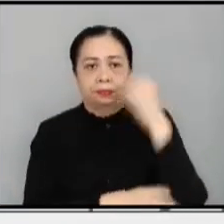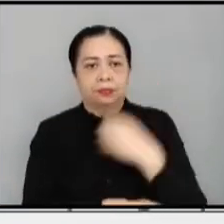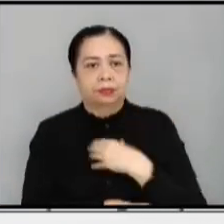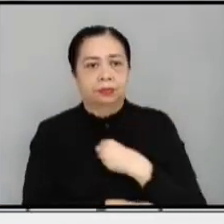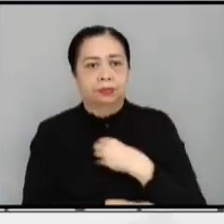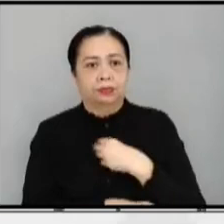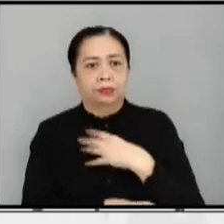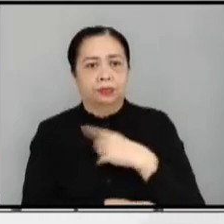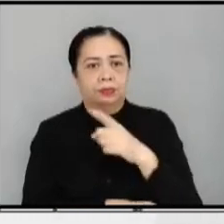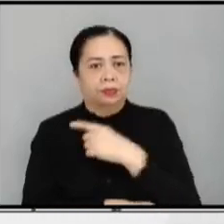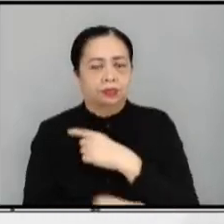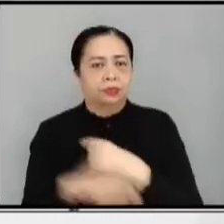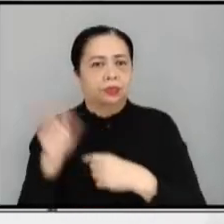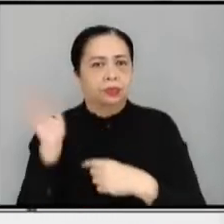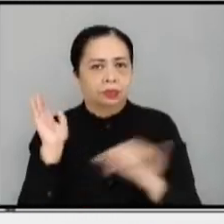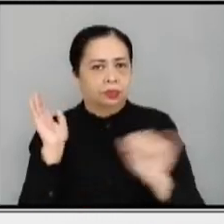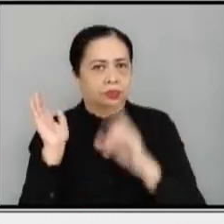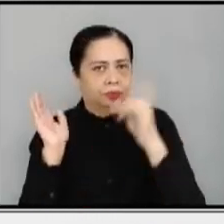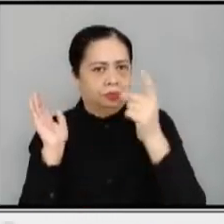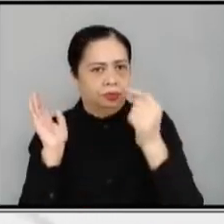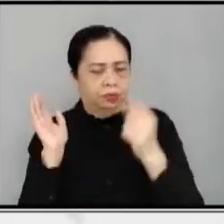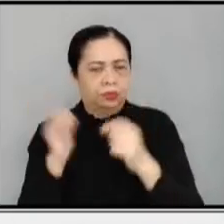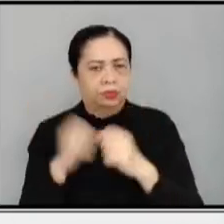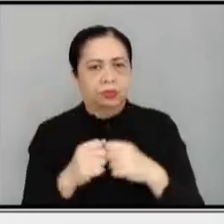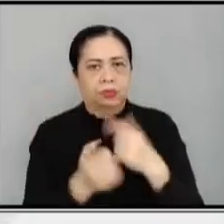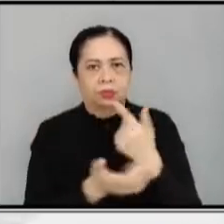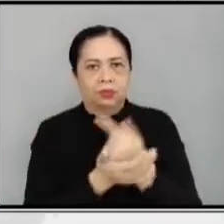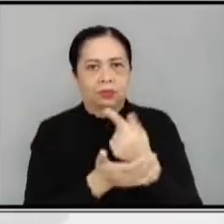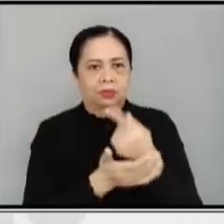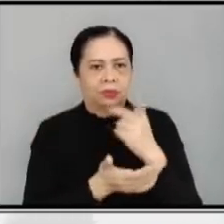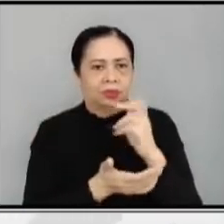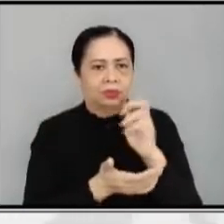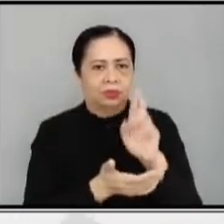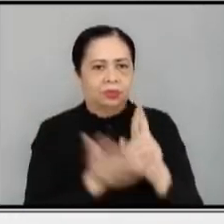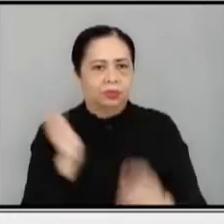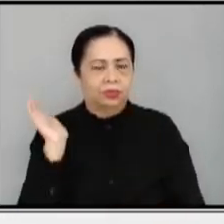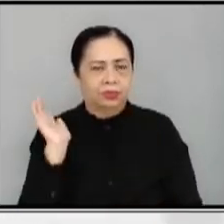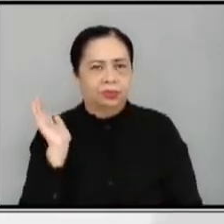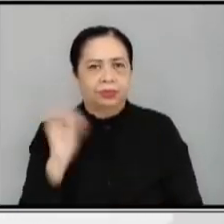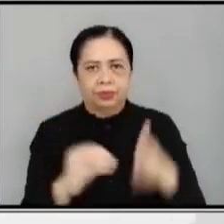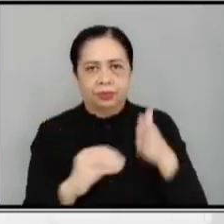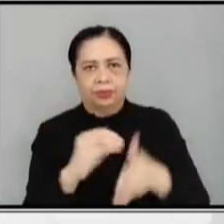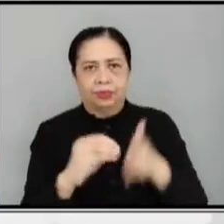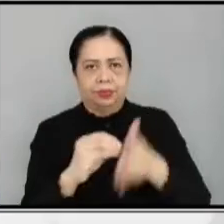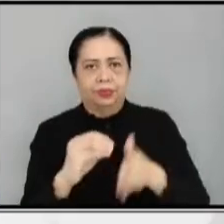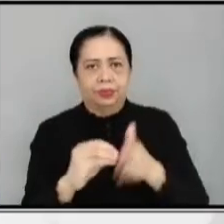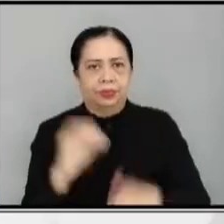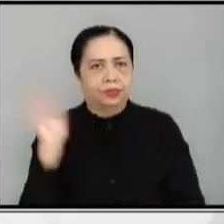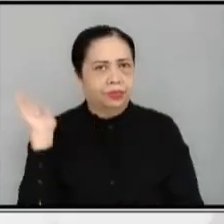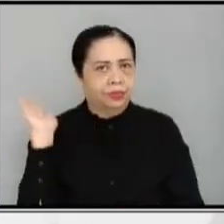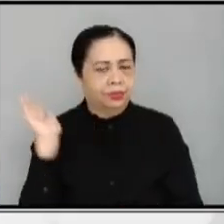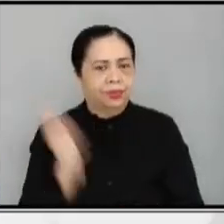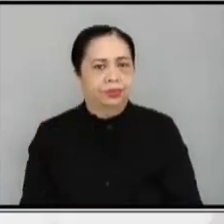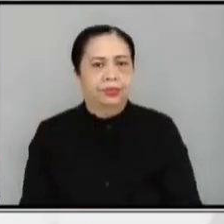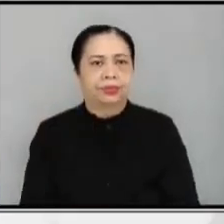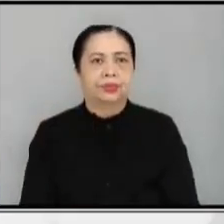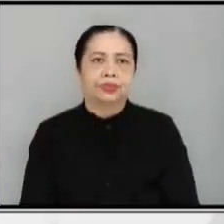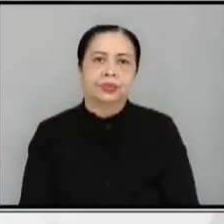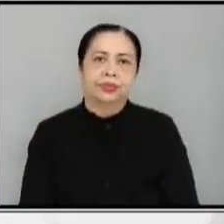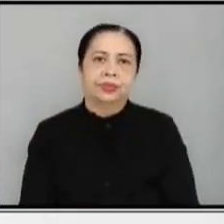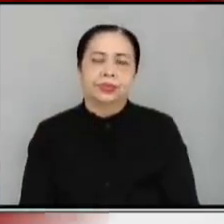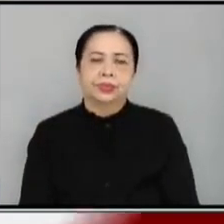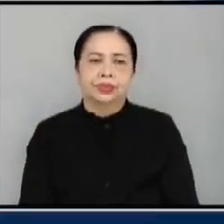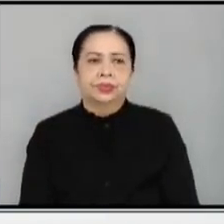120 pesos per kilo. At ang luya ay 65 pesos per kilo. At ang kamatis naman ay 20 pesos per kilo.